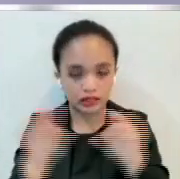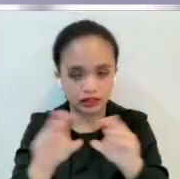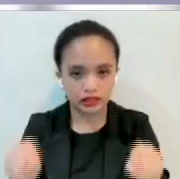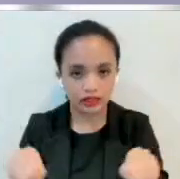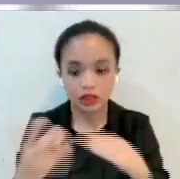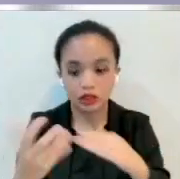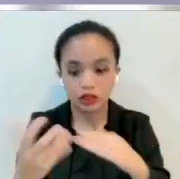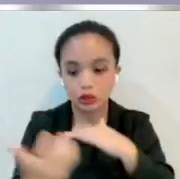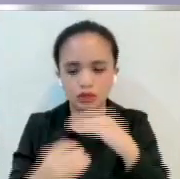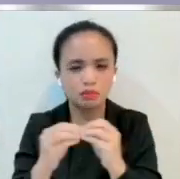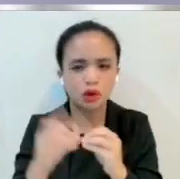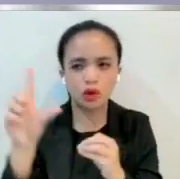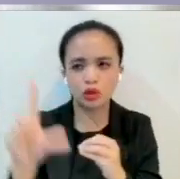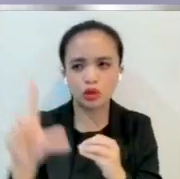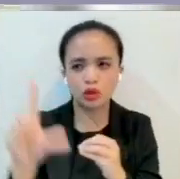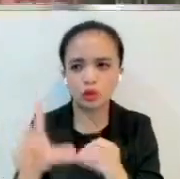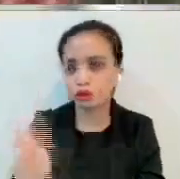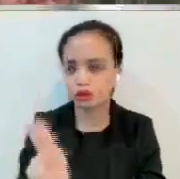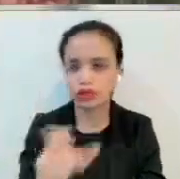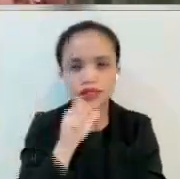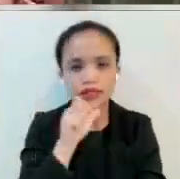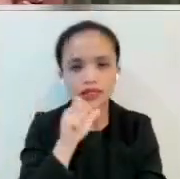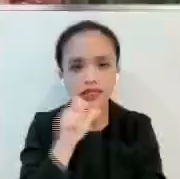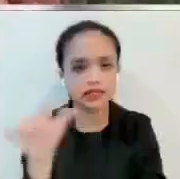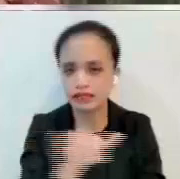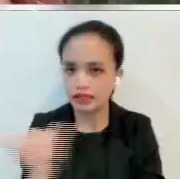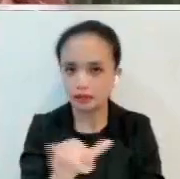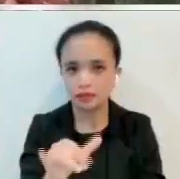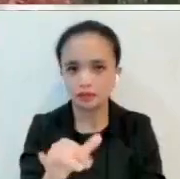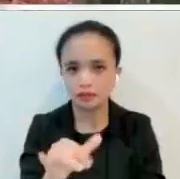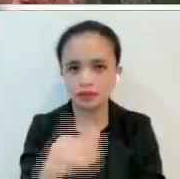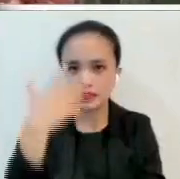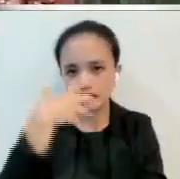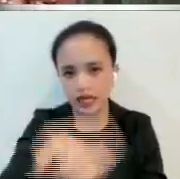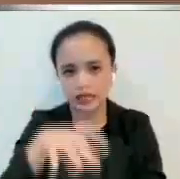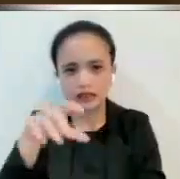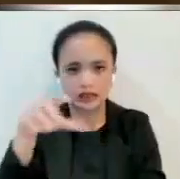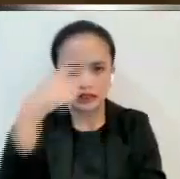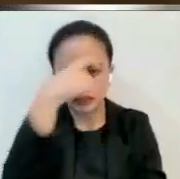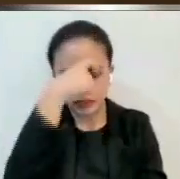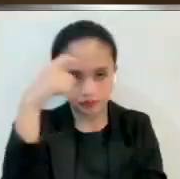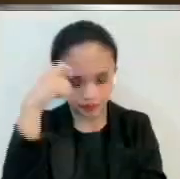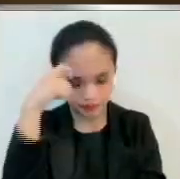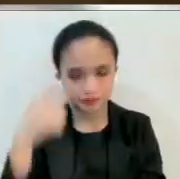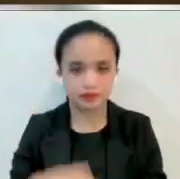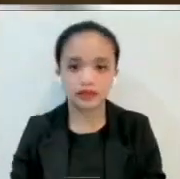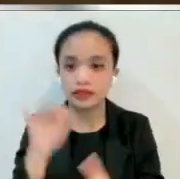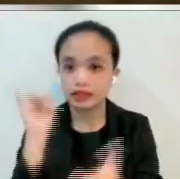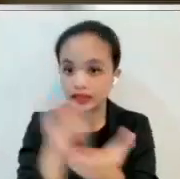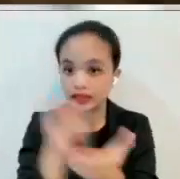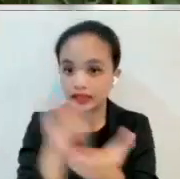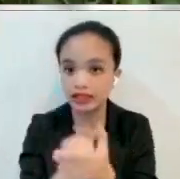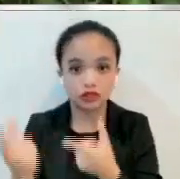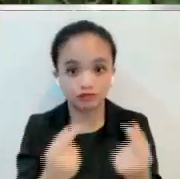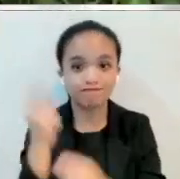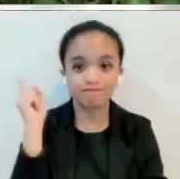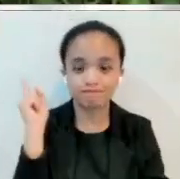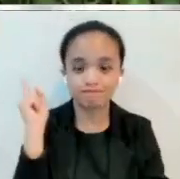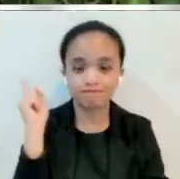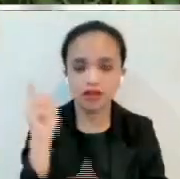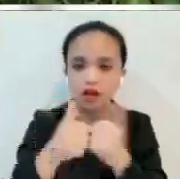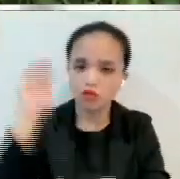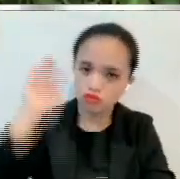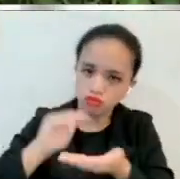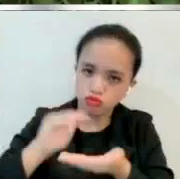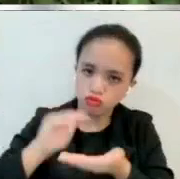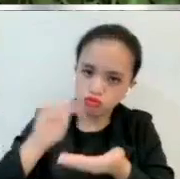natin sa panahon ngag gyan daw ang diskarte ni hermin paraa bill Dati kasi